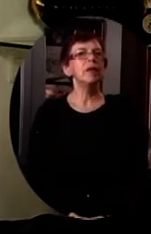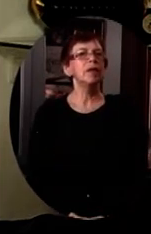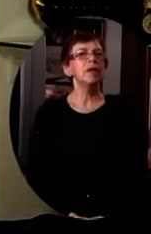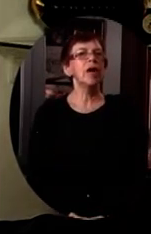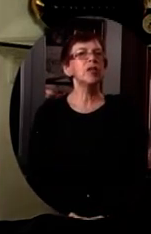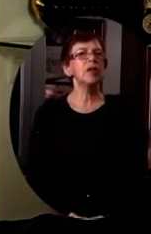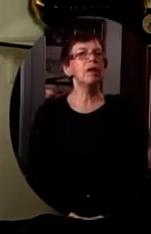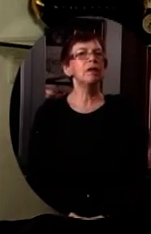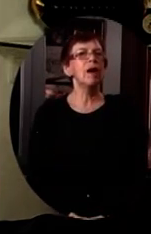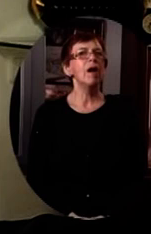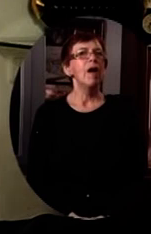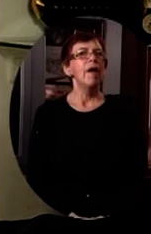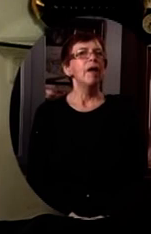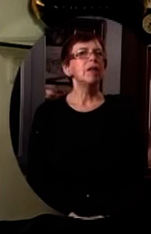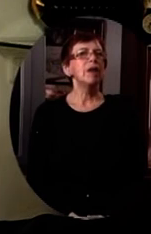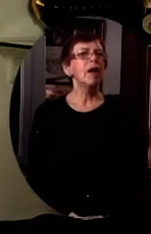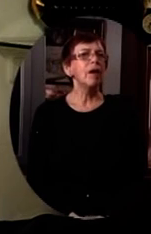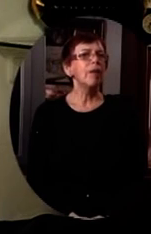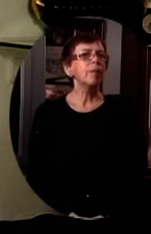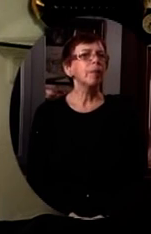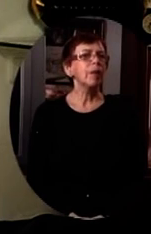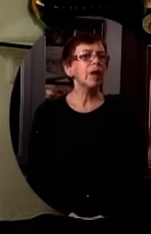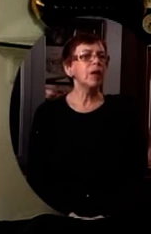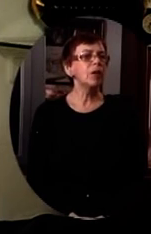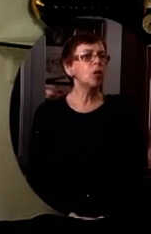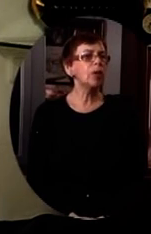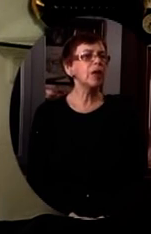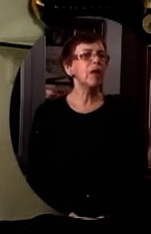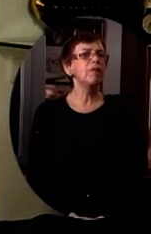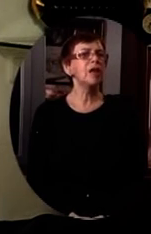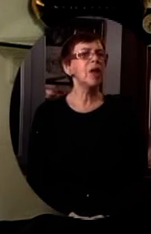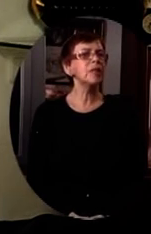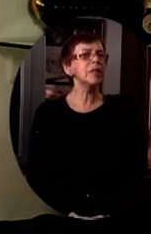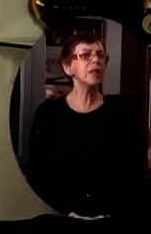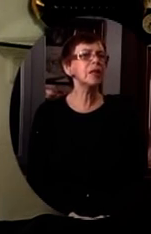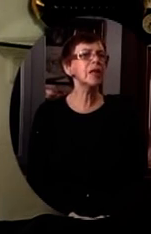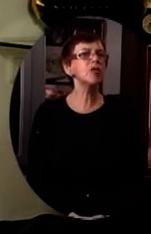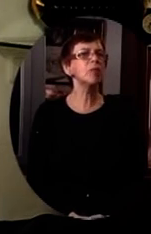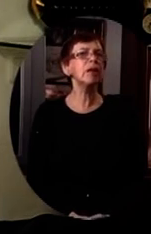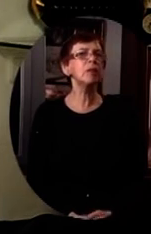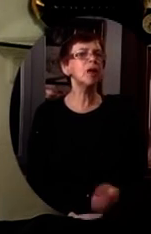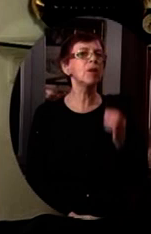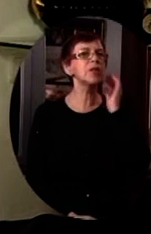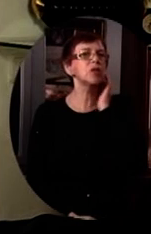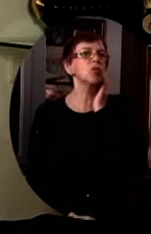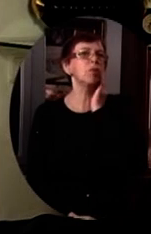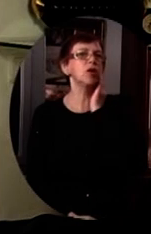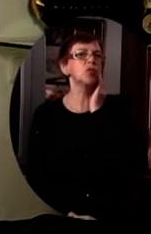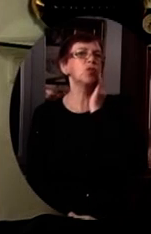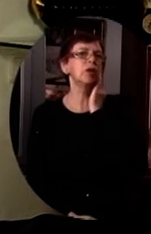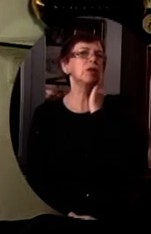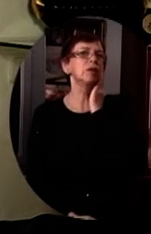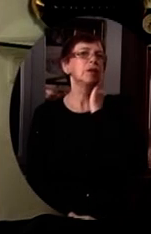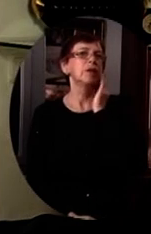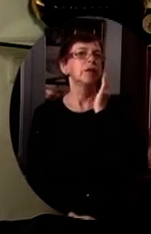אני הרגשתי את הרעידות, כן, וגם קצת שמעתי מההפצצות